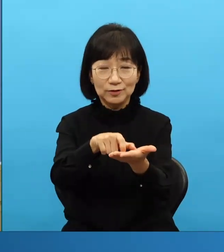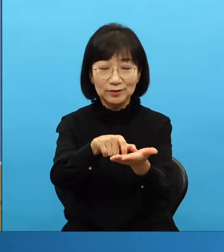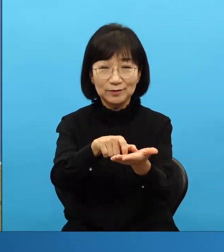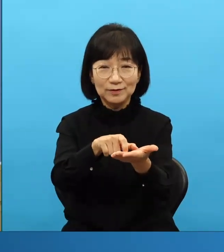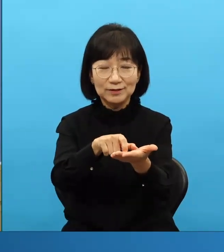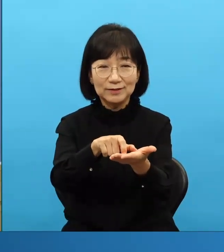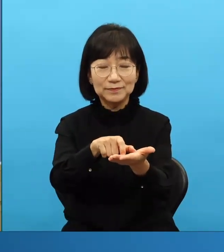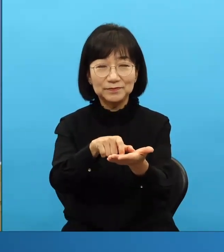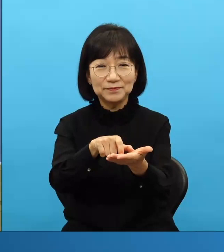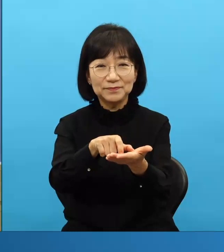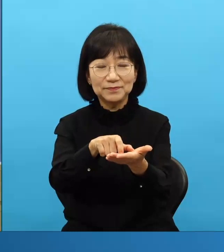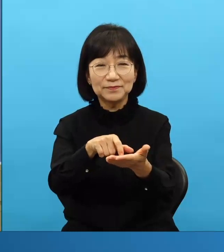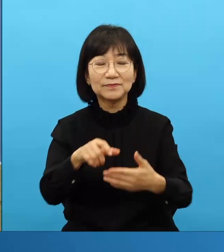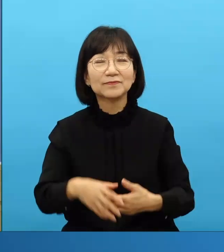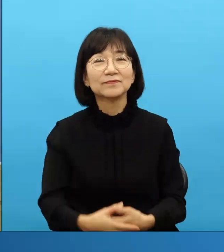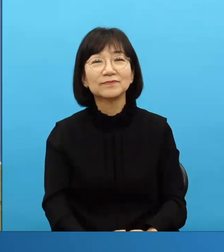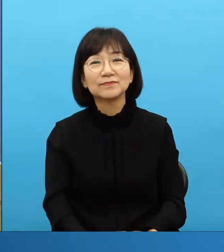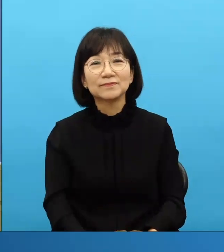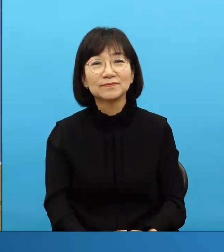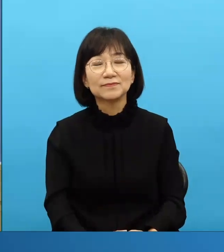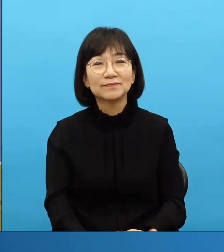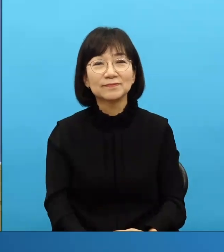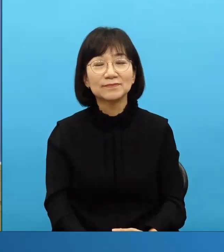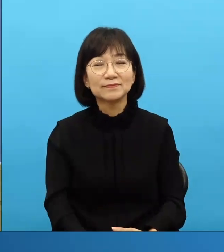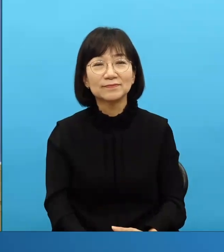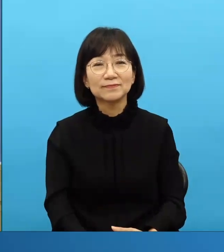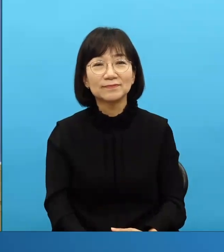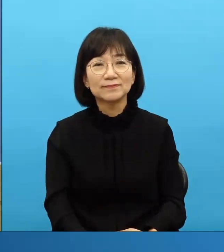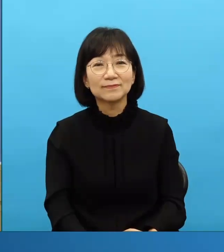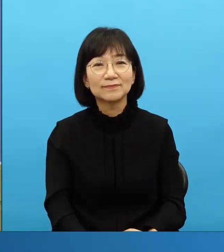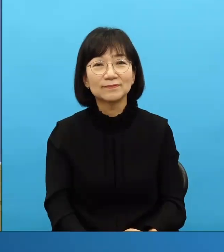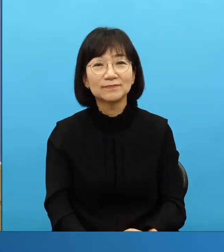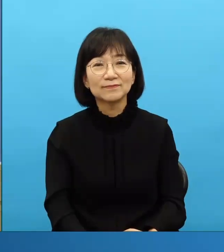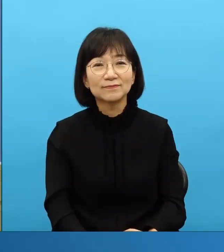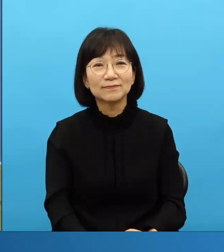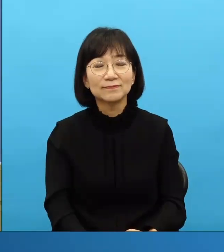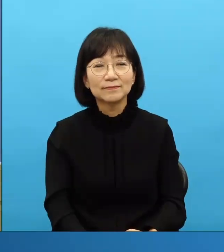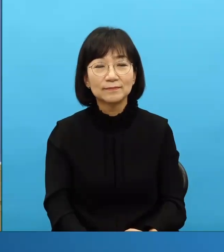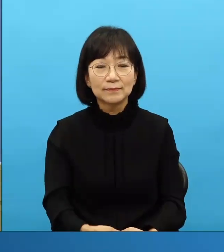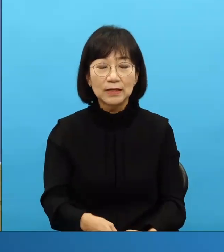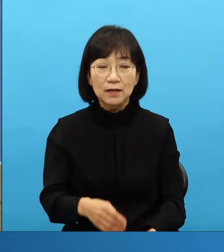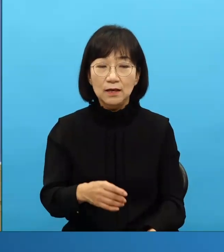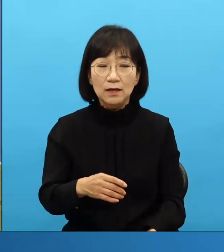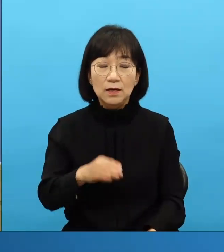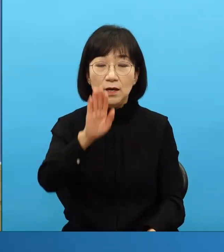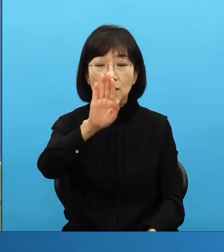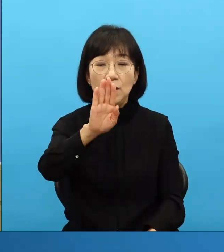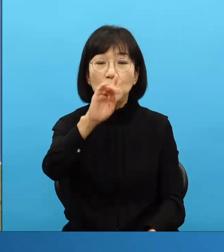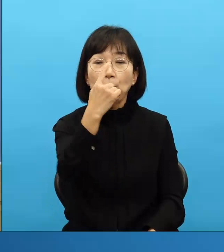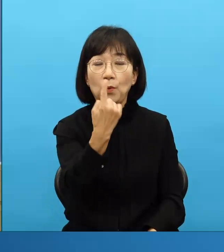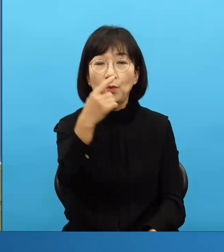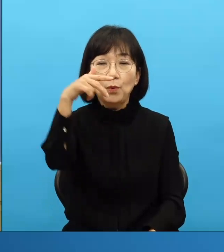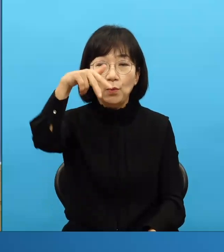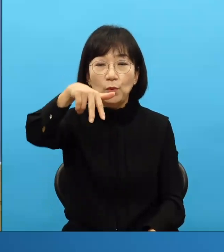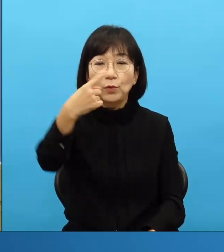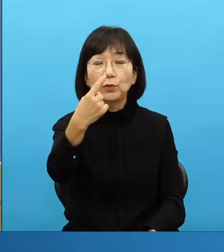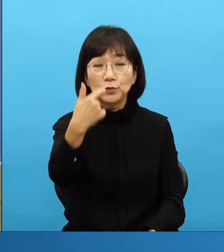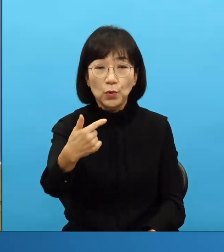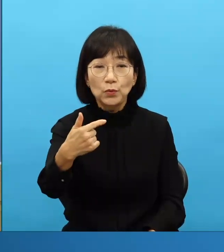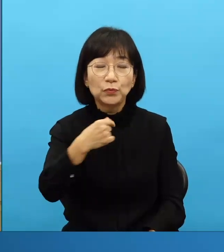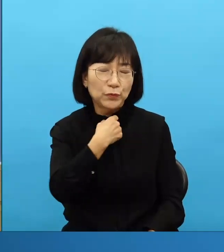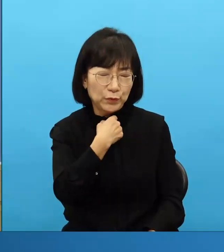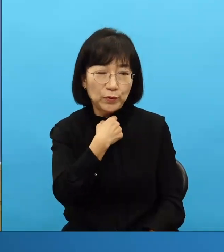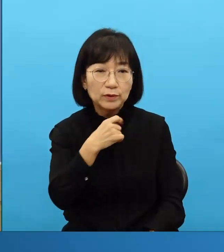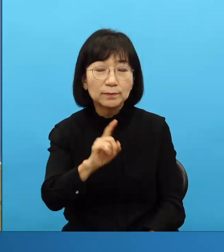whole spirit, soul, and body be kept blameless at the coming of our Lord Jesus Christ. 자, 보존이라는 단어의 뜻은 뭐냐 하면 Now, what does it mean to be